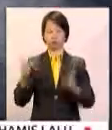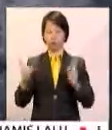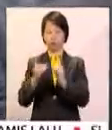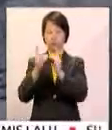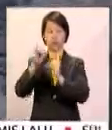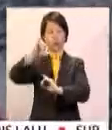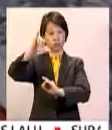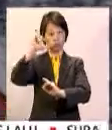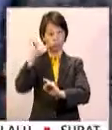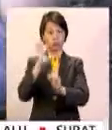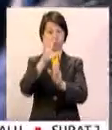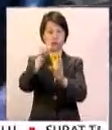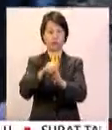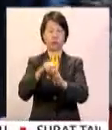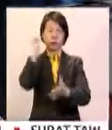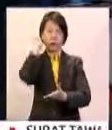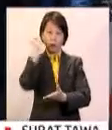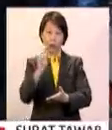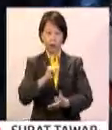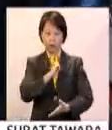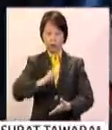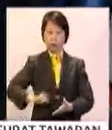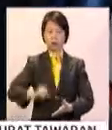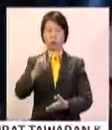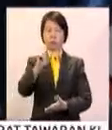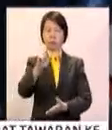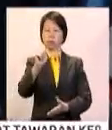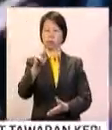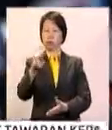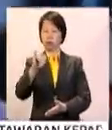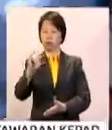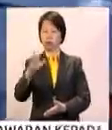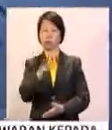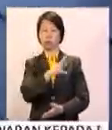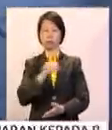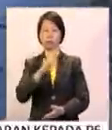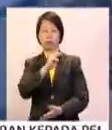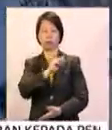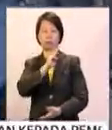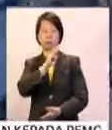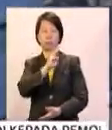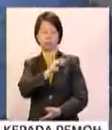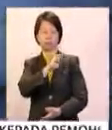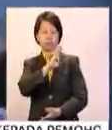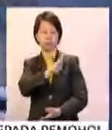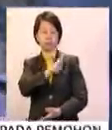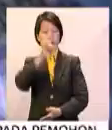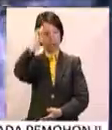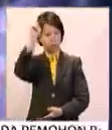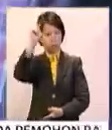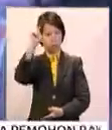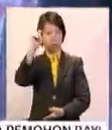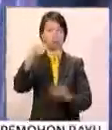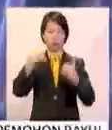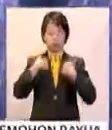semalam itu turut disertai Setiausaha Agung PAS Datuk Taqiyuddin Hassan dan Menteri Besar Terengganu Dr. Ahmad Samsuri Mokhtar.